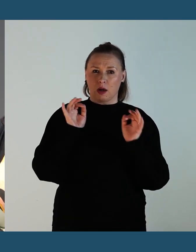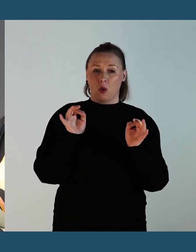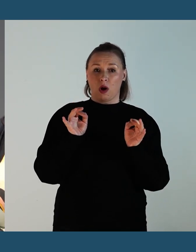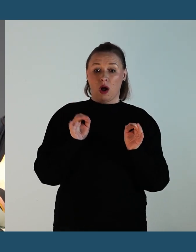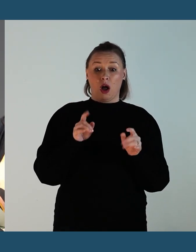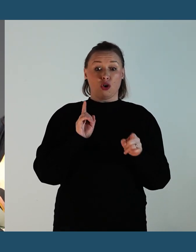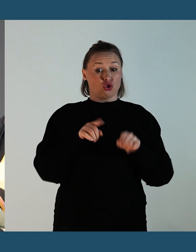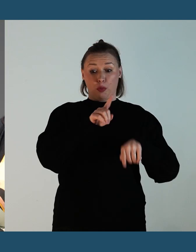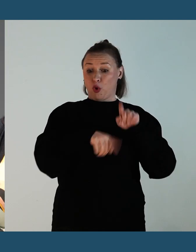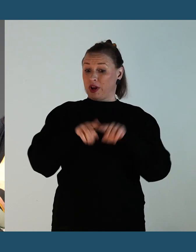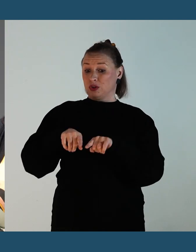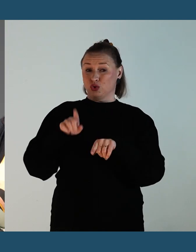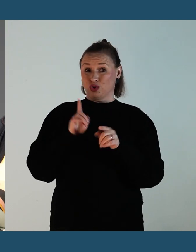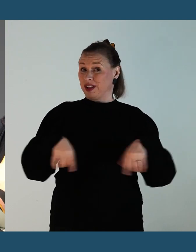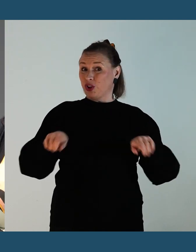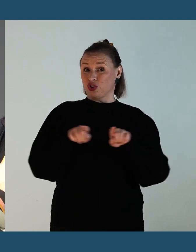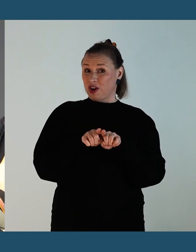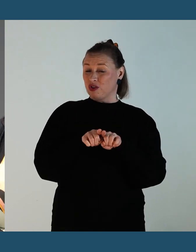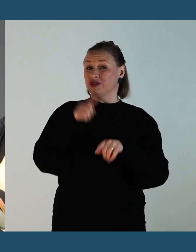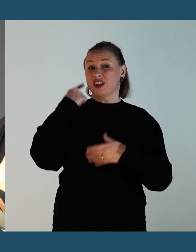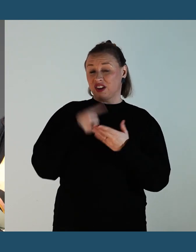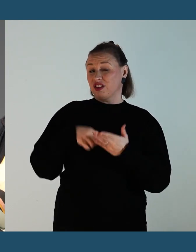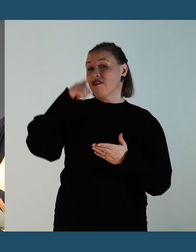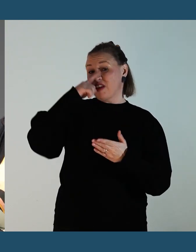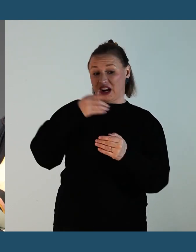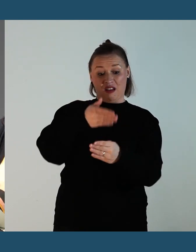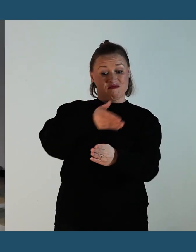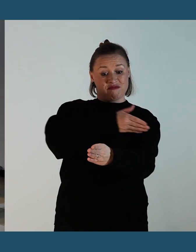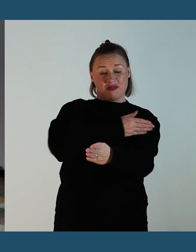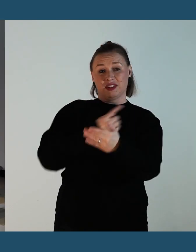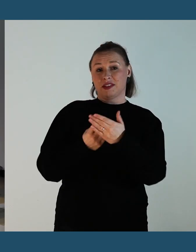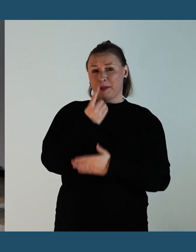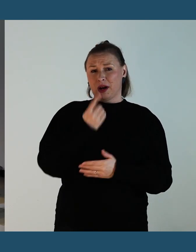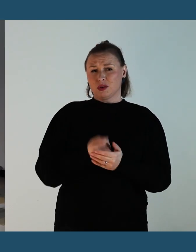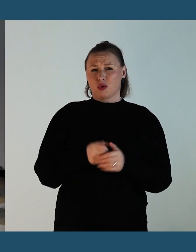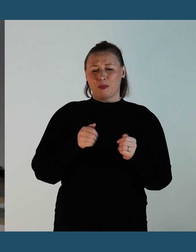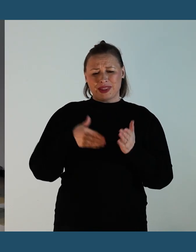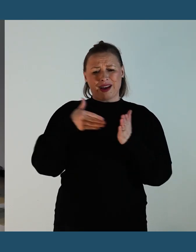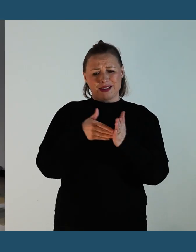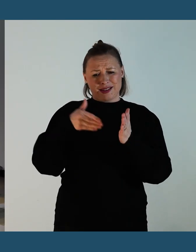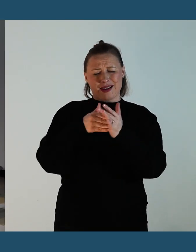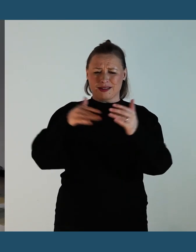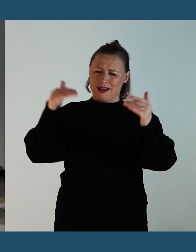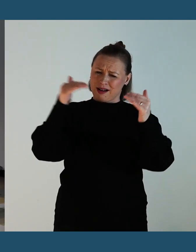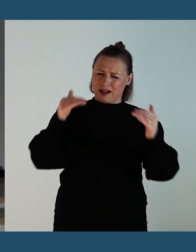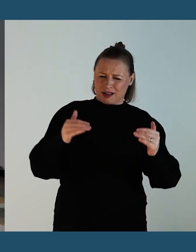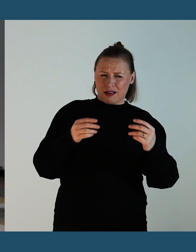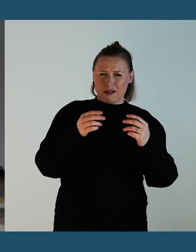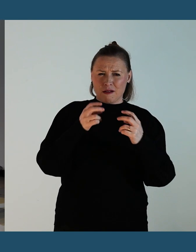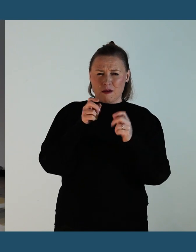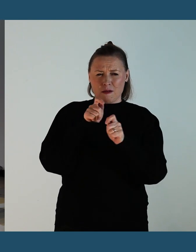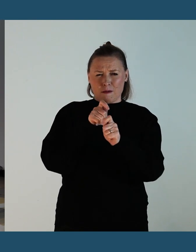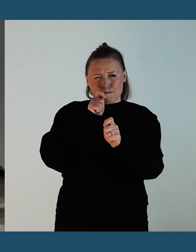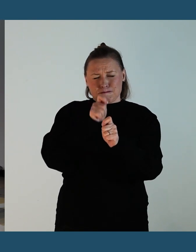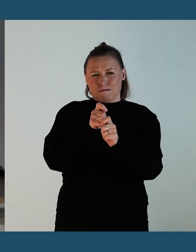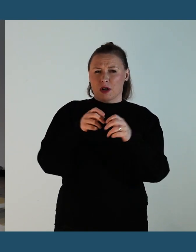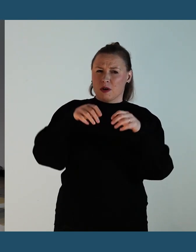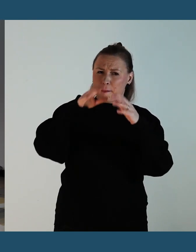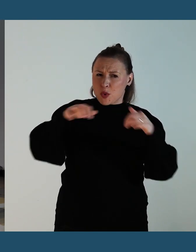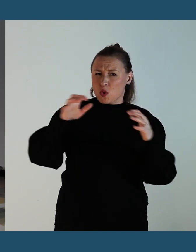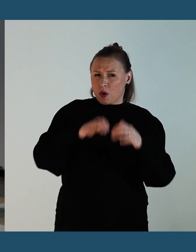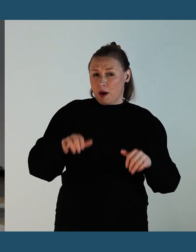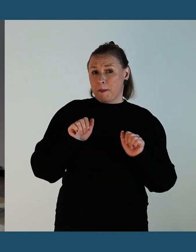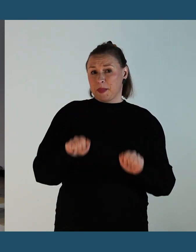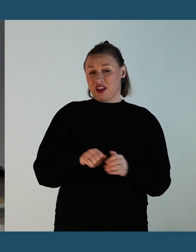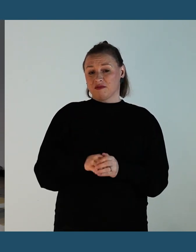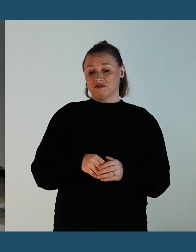joku virhe jossain ja silloin pitää lähteä selvittämään, että mikä se on. Purkamaan niitä esteitä määrätietoisesti. Julkinen